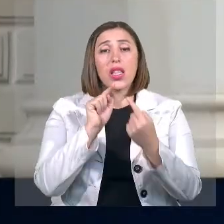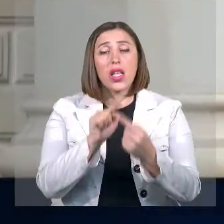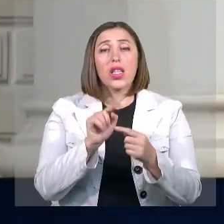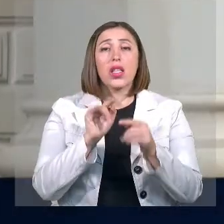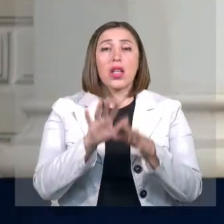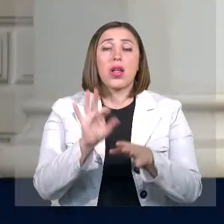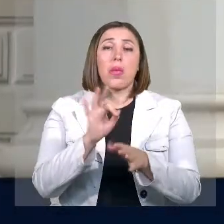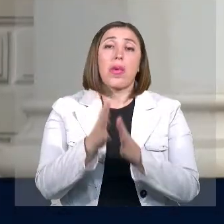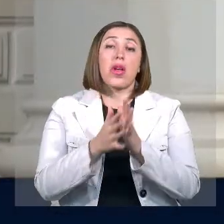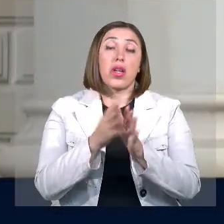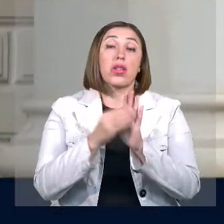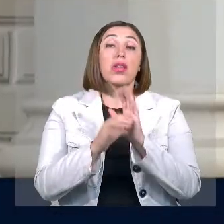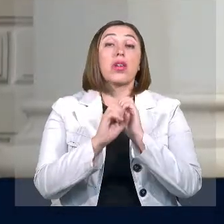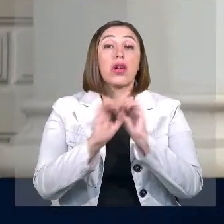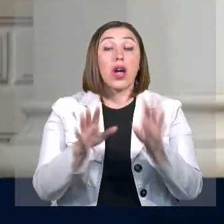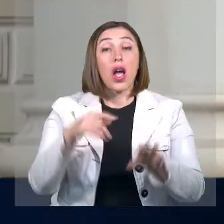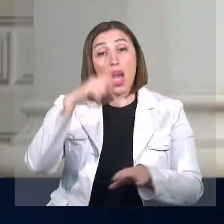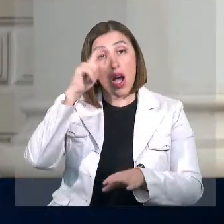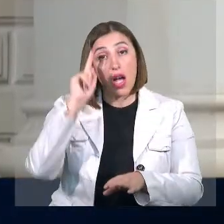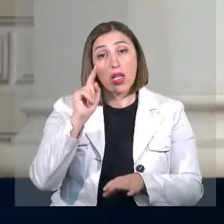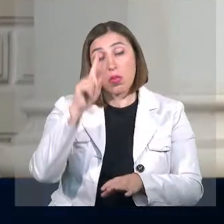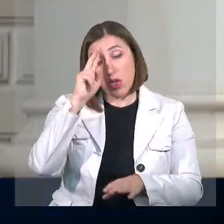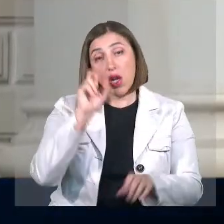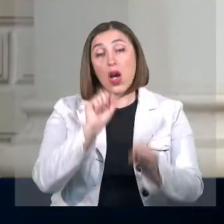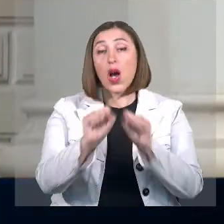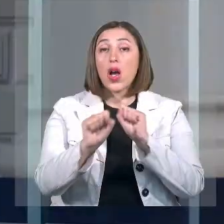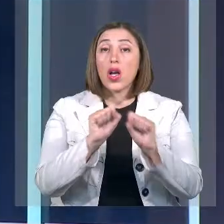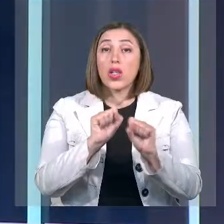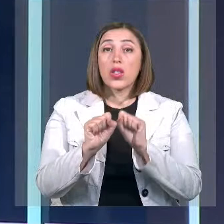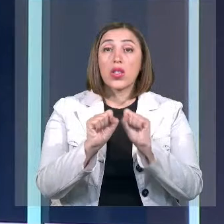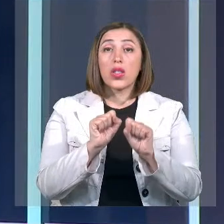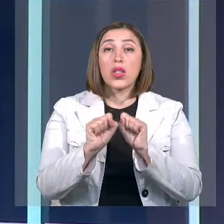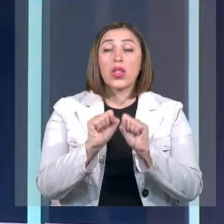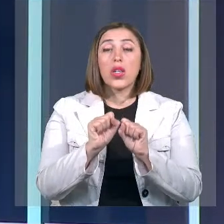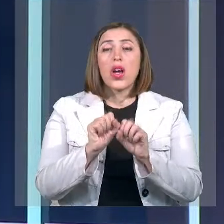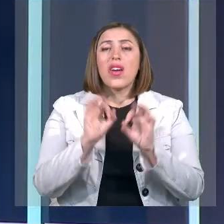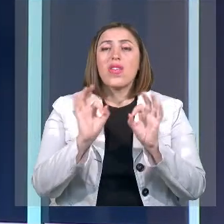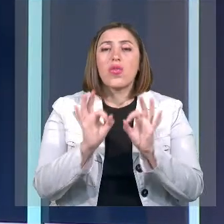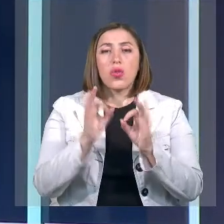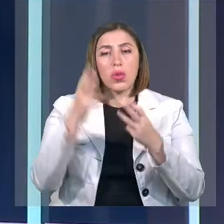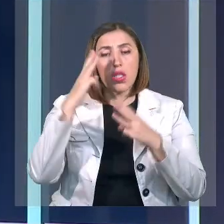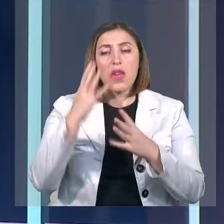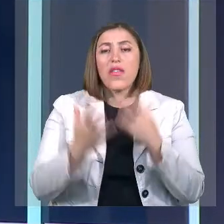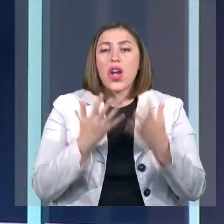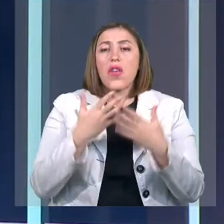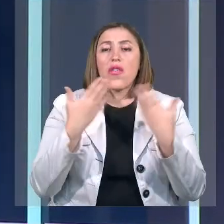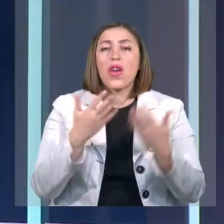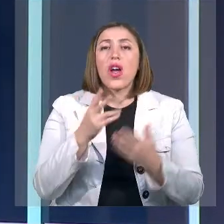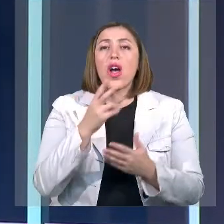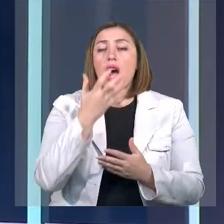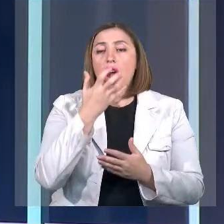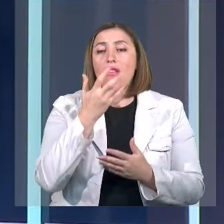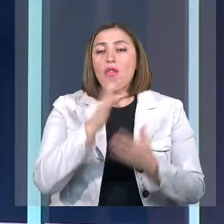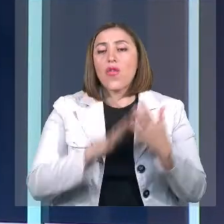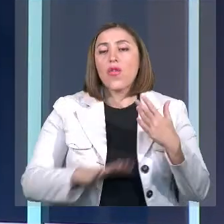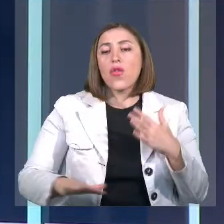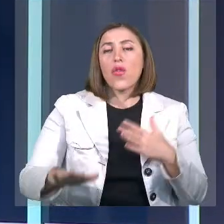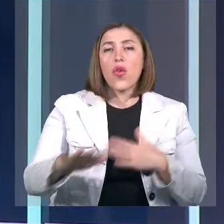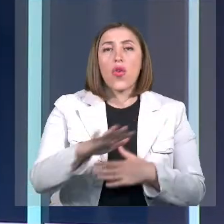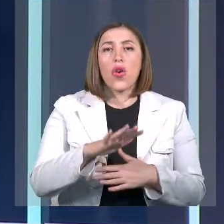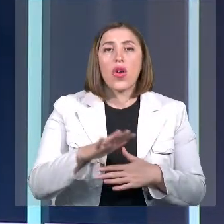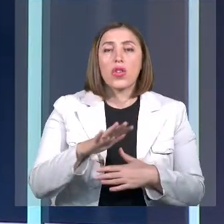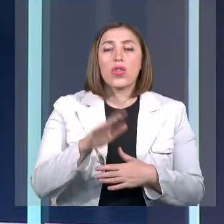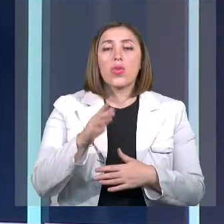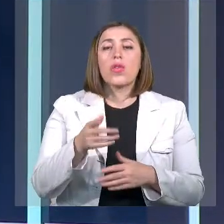է հայտարարությունում։ Ադրբեջանի ղեկավարությունը որևէ կերպ շահագրգռված չէ Հարավային Կովկասում խաղաղության հաստատմամբ, շաբաթ